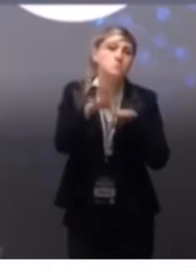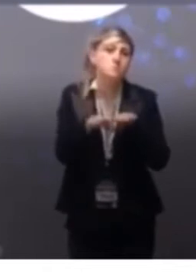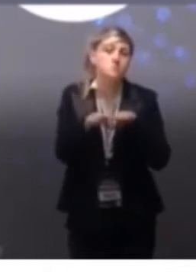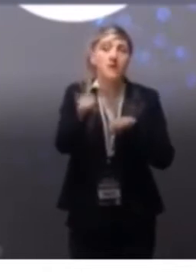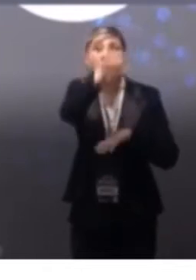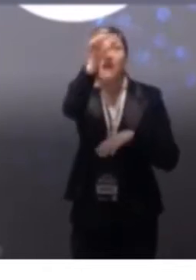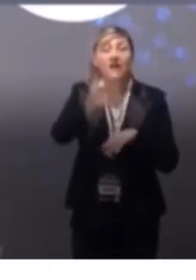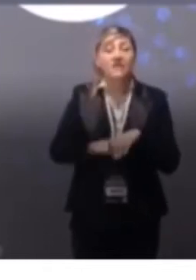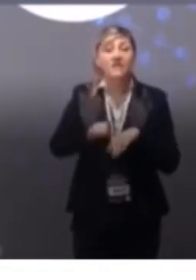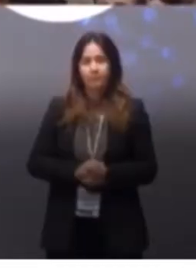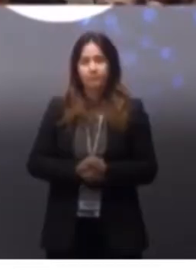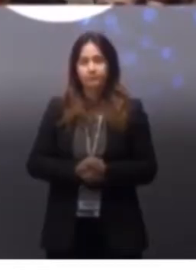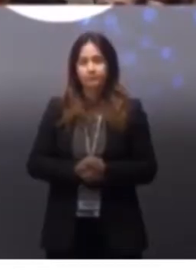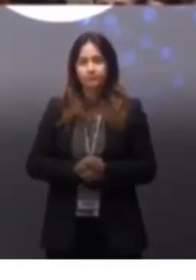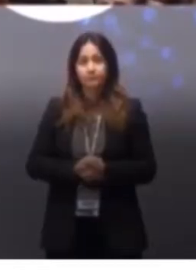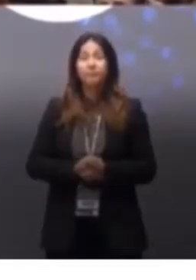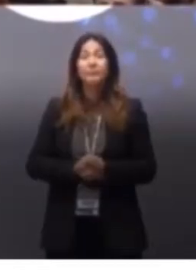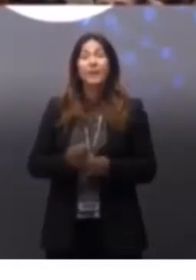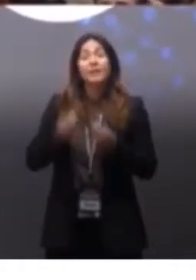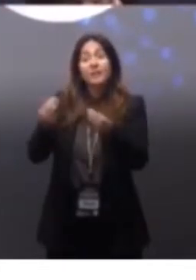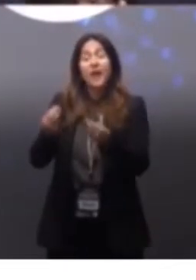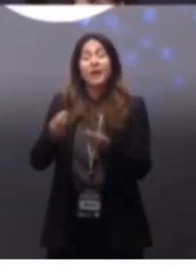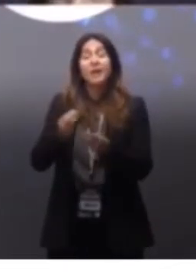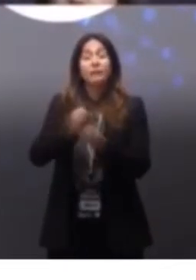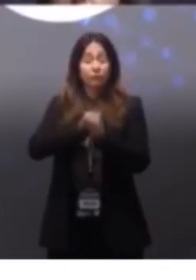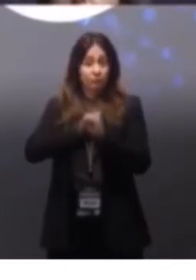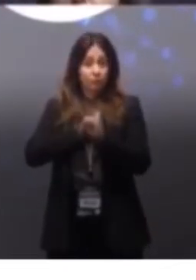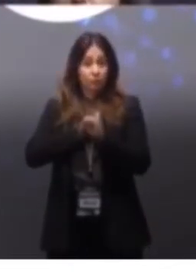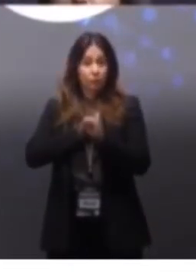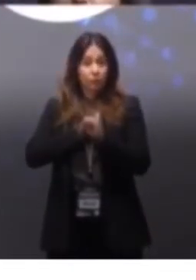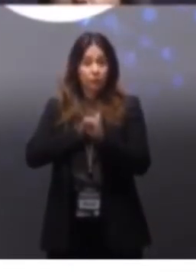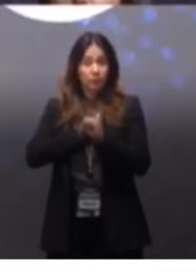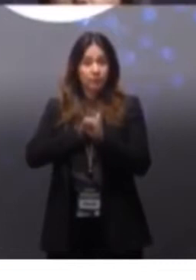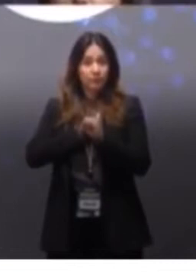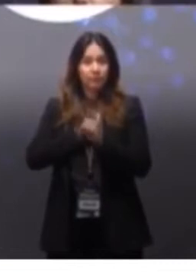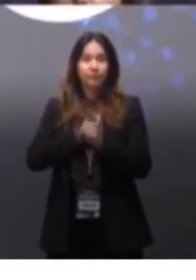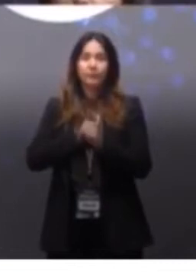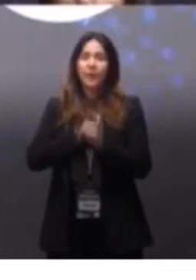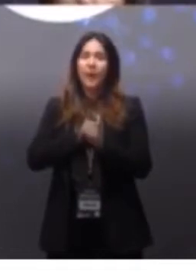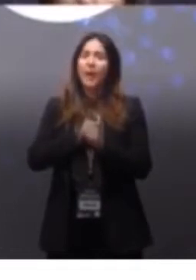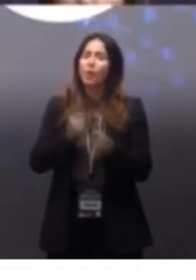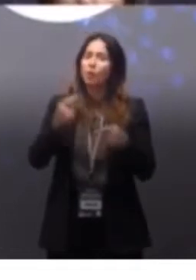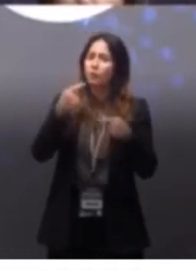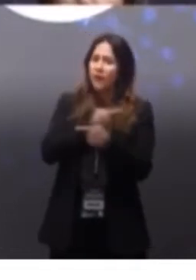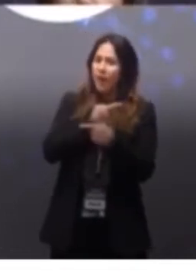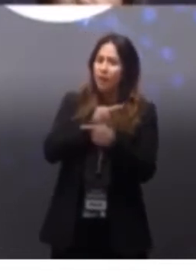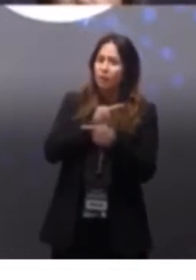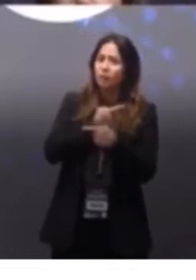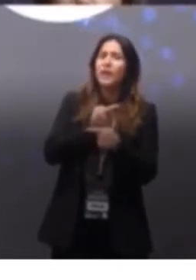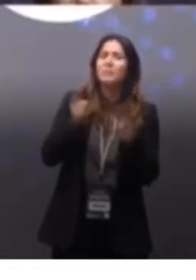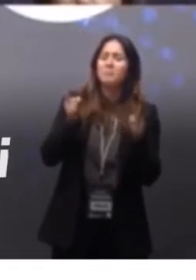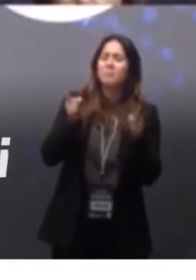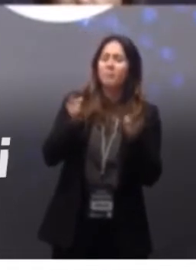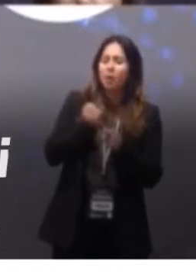prendere fiducia aree fiducia è il contrario del piccolo cabotaggio